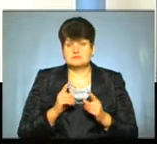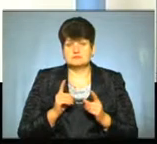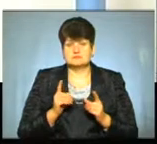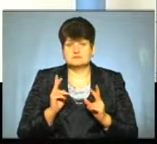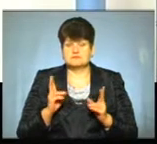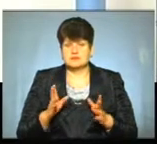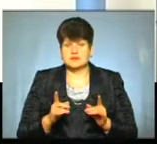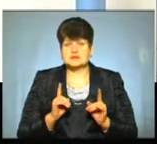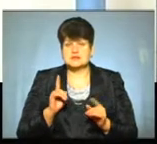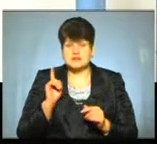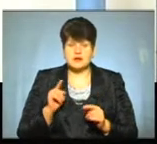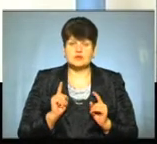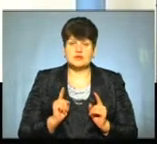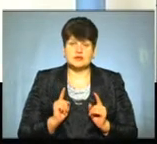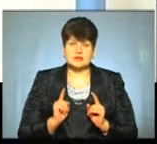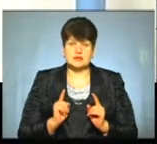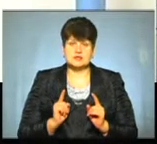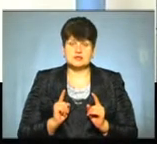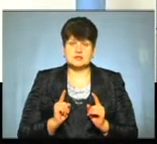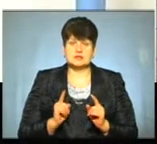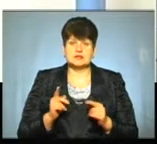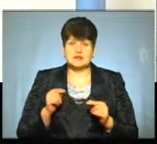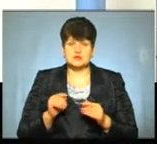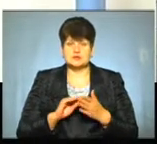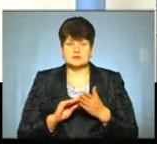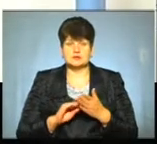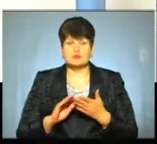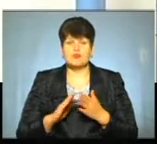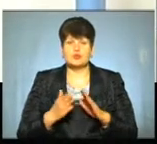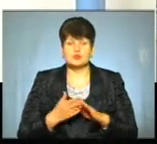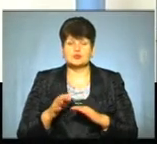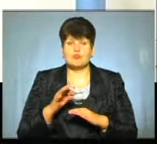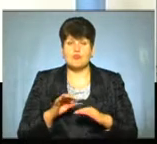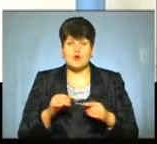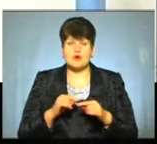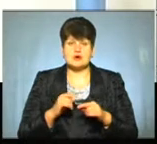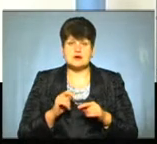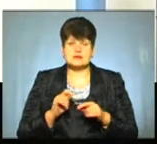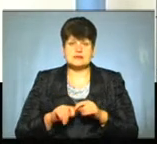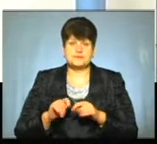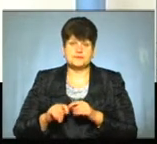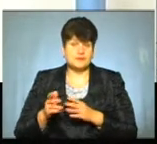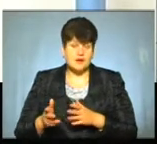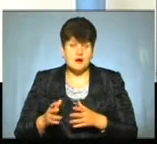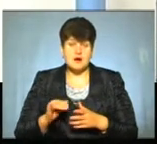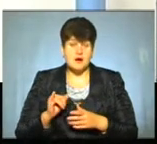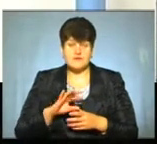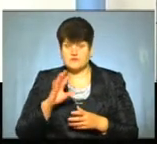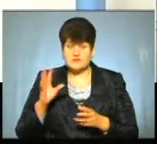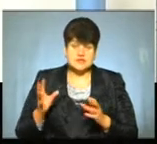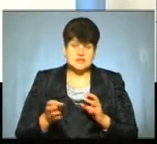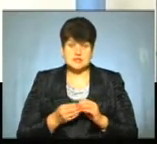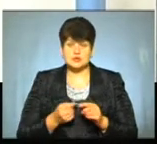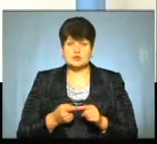відома лише та частина, яка оприлюднена в положенні про сертифікацію, а в цілому це